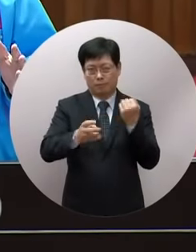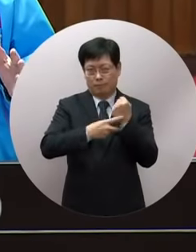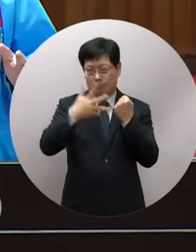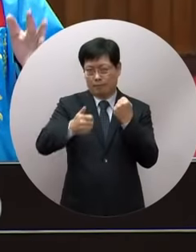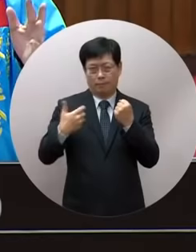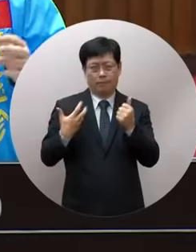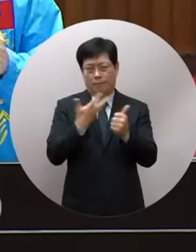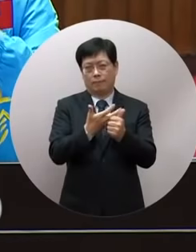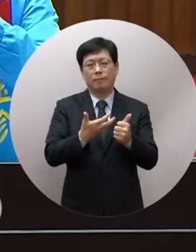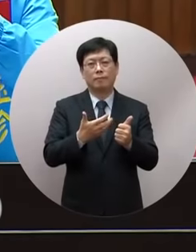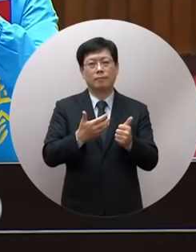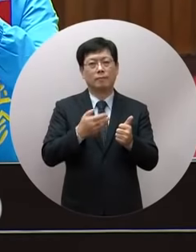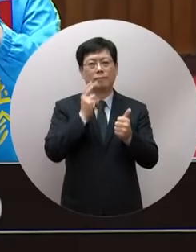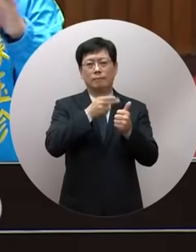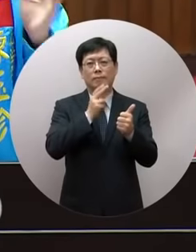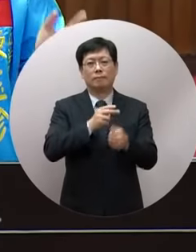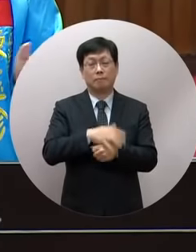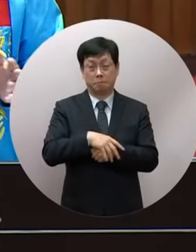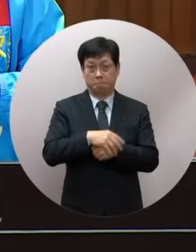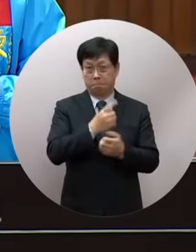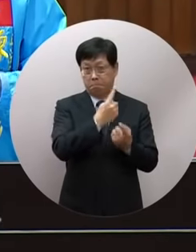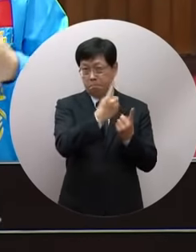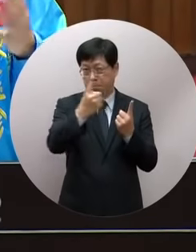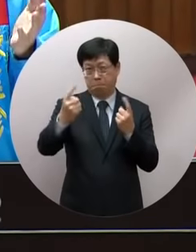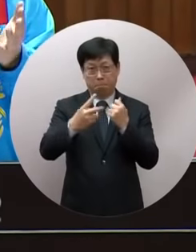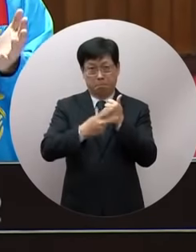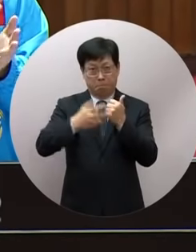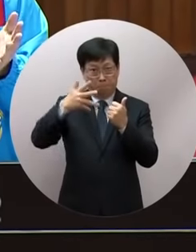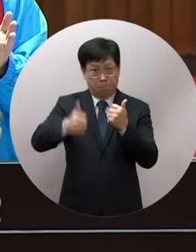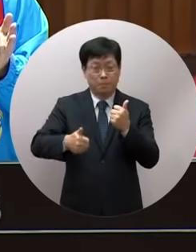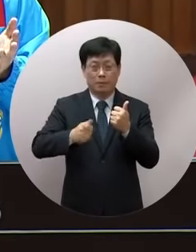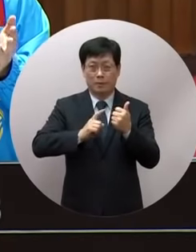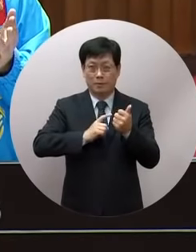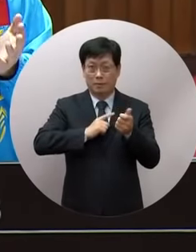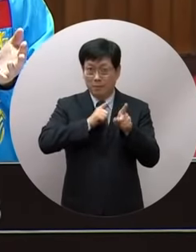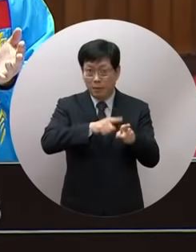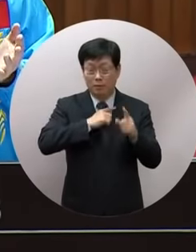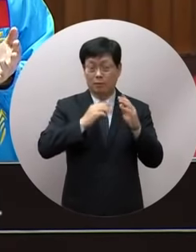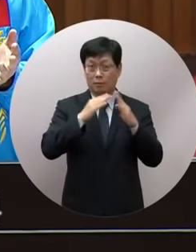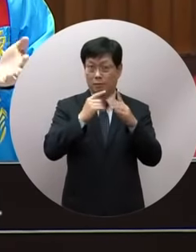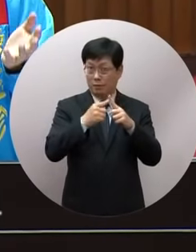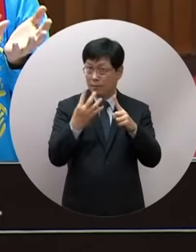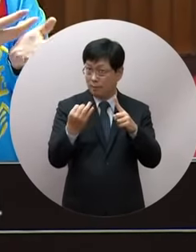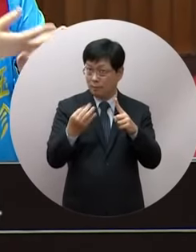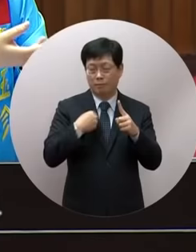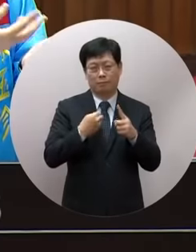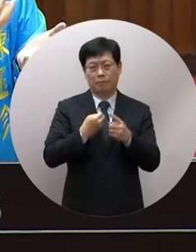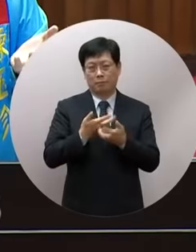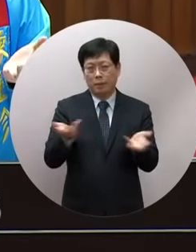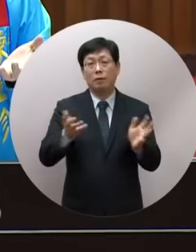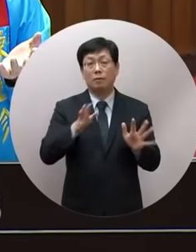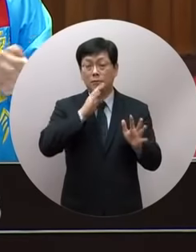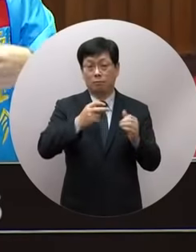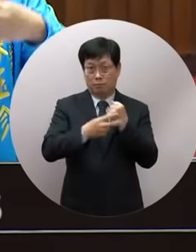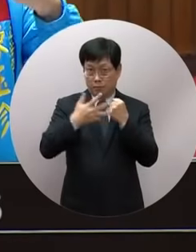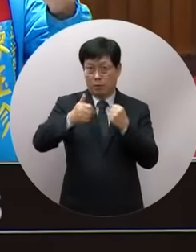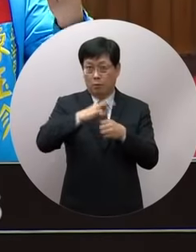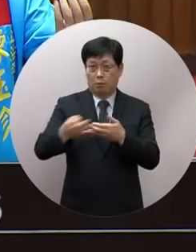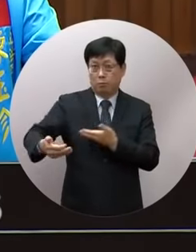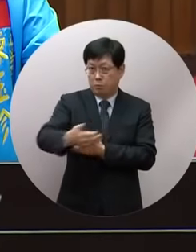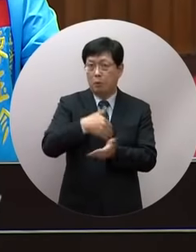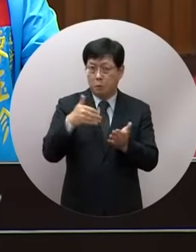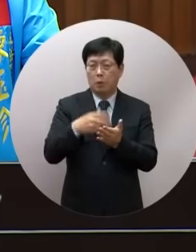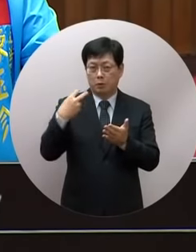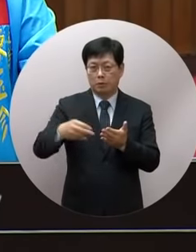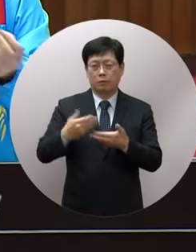长，用里长各里的里长，然后按照户口下去这样发，那里长也会收钱，然后再发